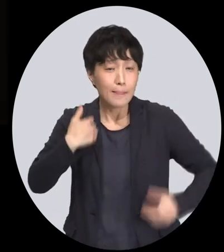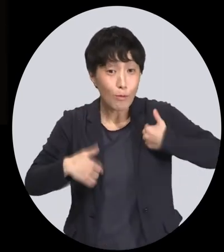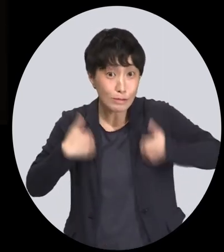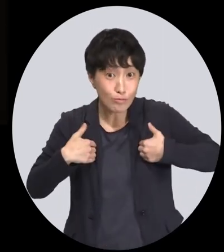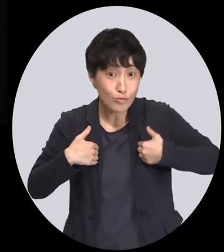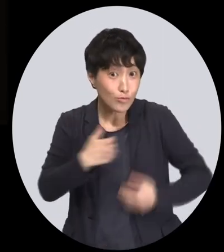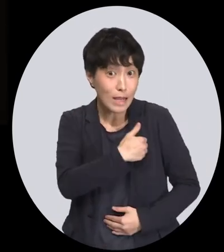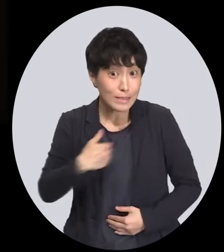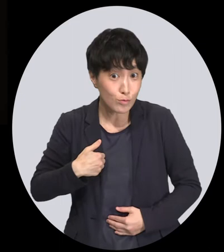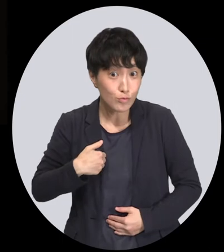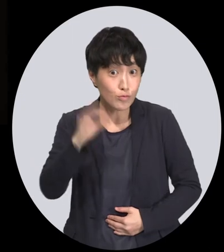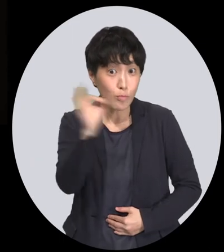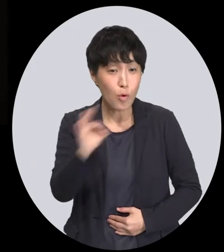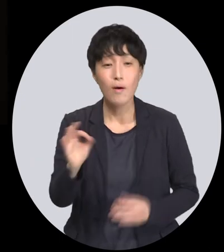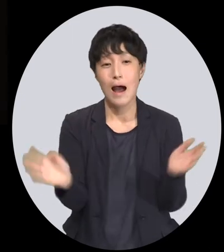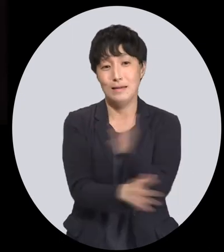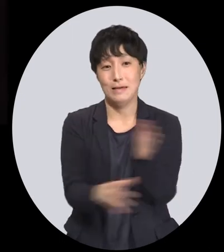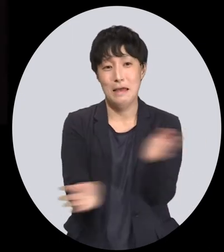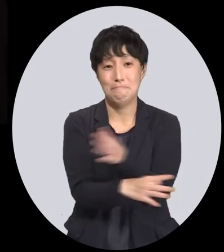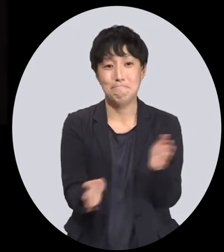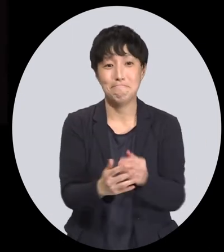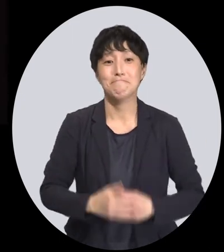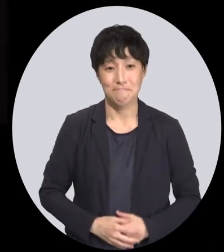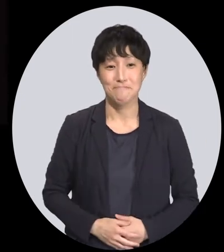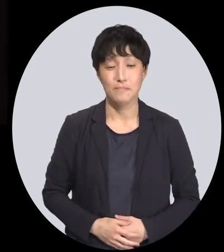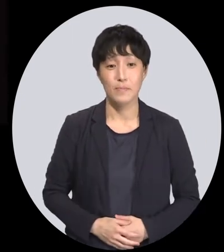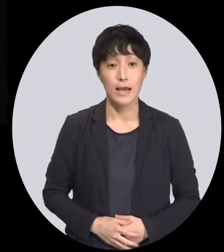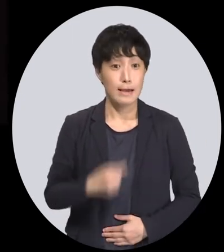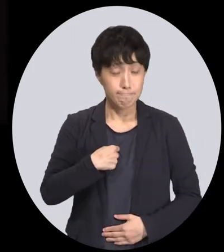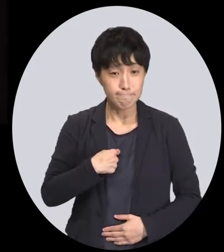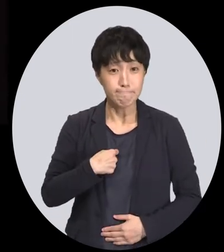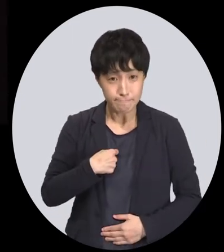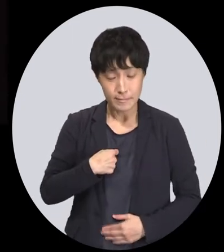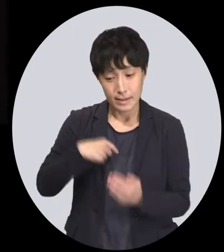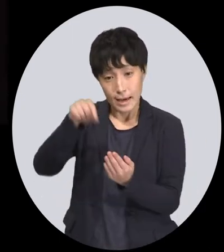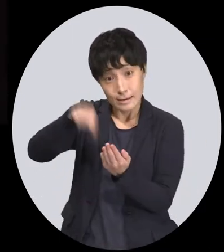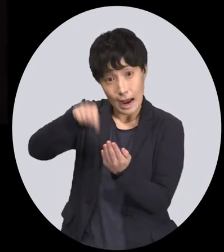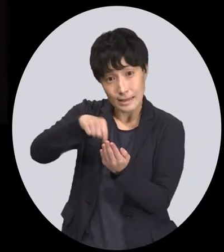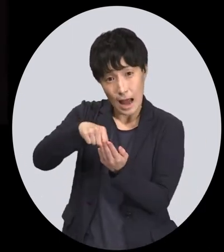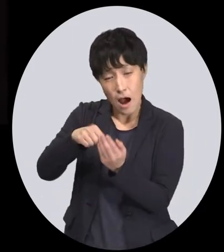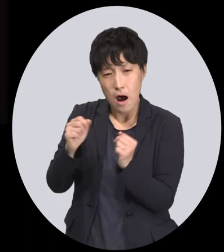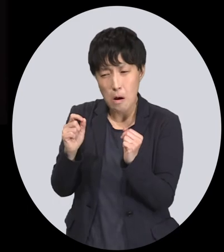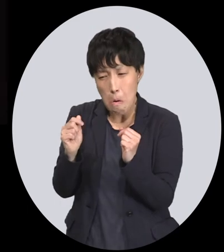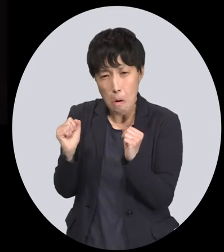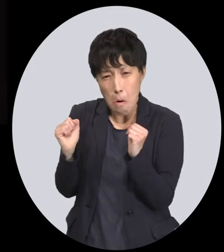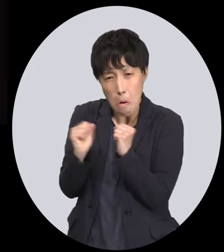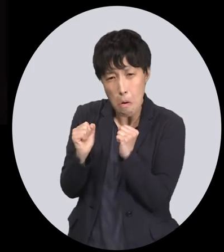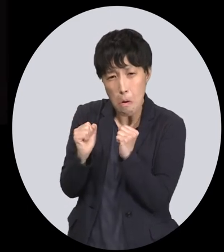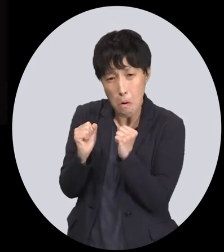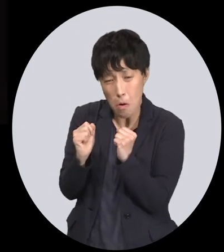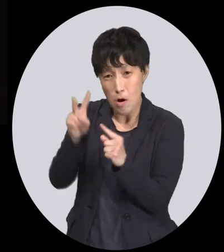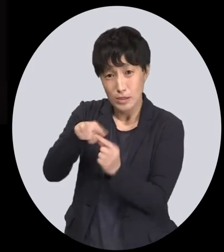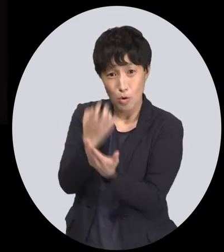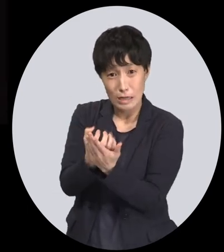ません自分の作った丹平小説ちょっと怖い段平小説でこれ